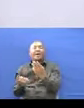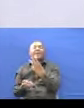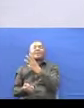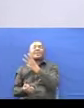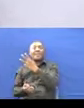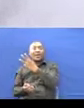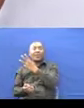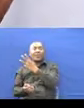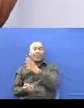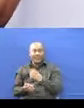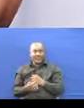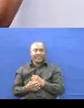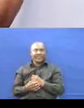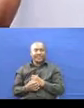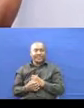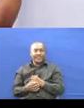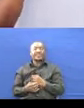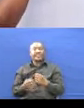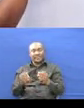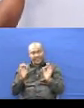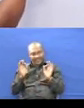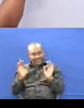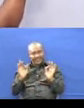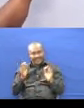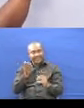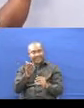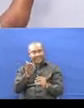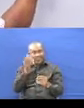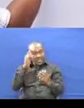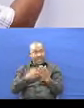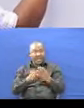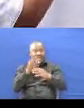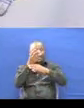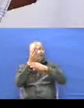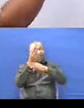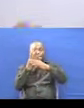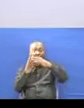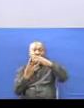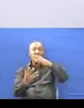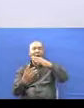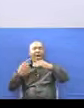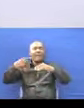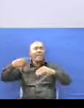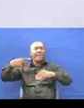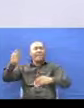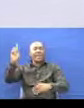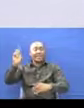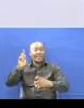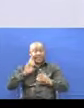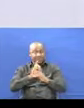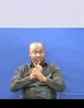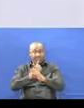3. Vizuri kabisa. 3 ya ngapi? Ya 4. Oh, umepata. Kama umefuatilia